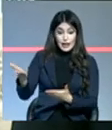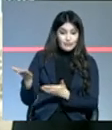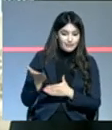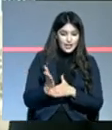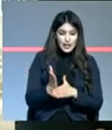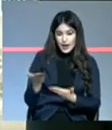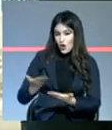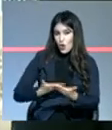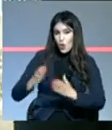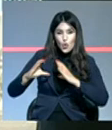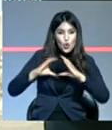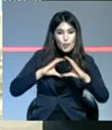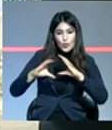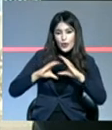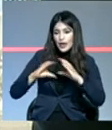معناها